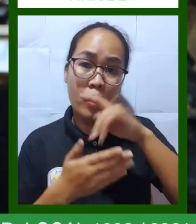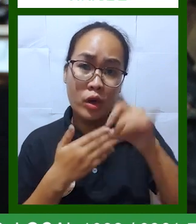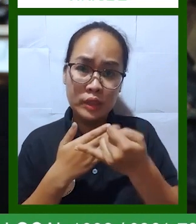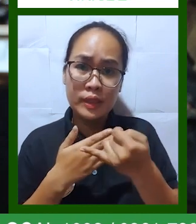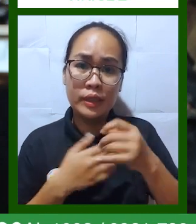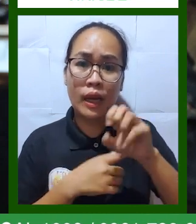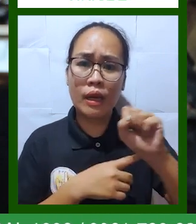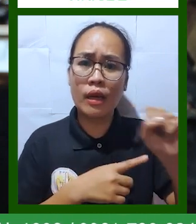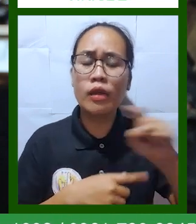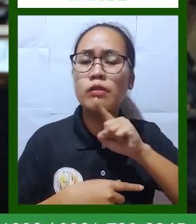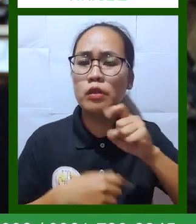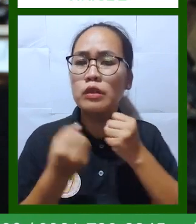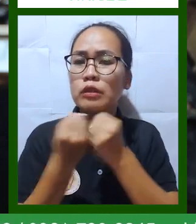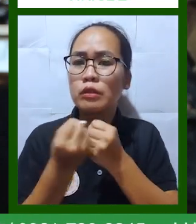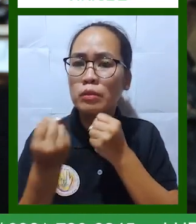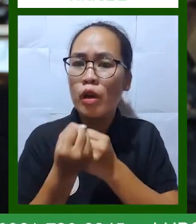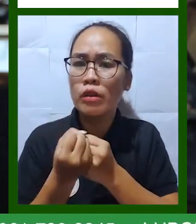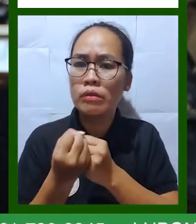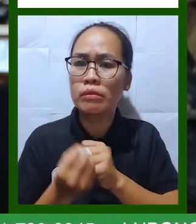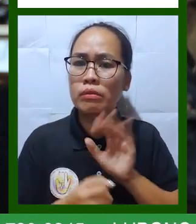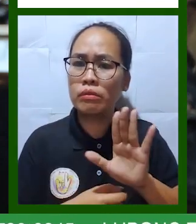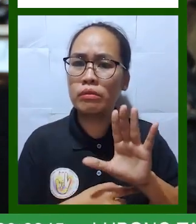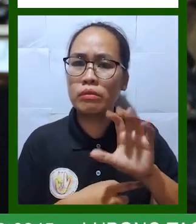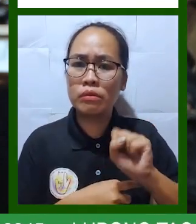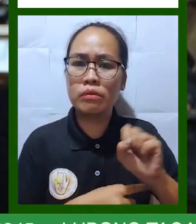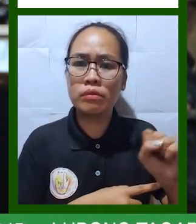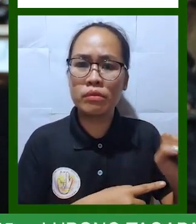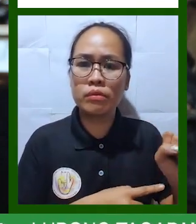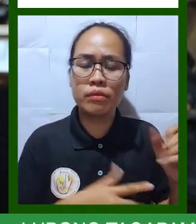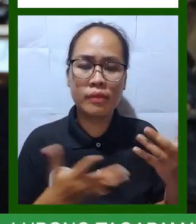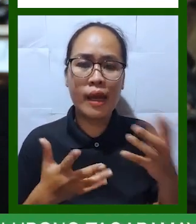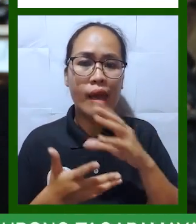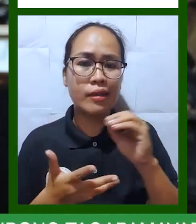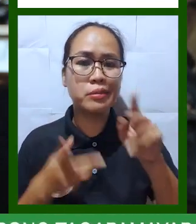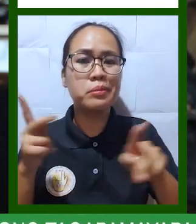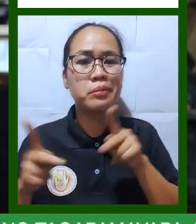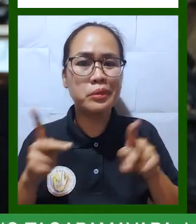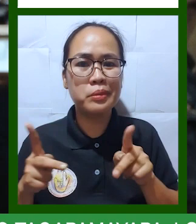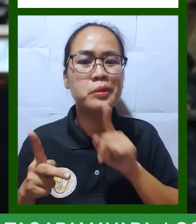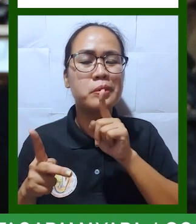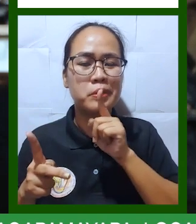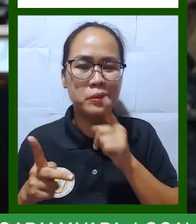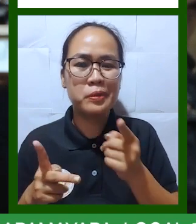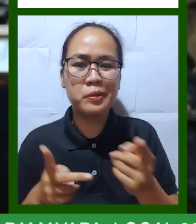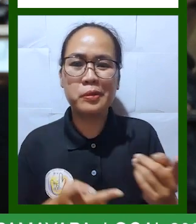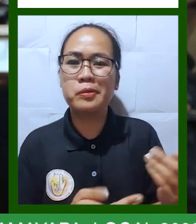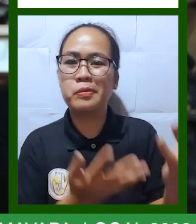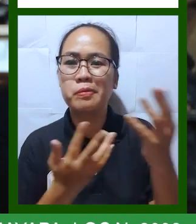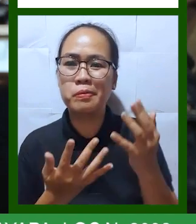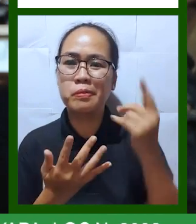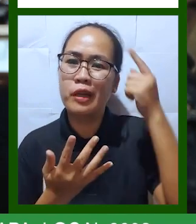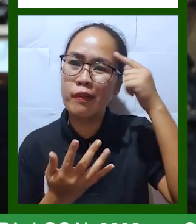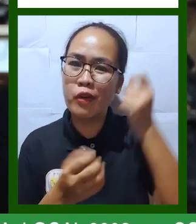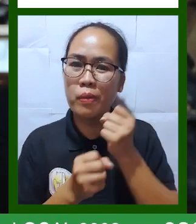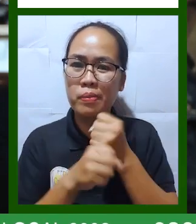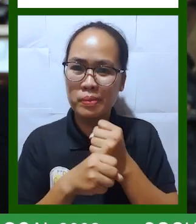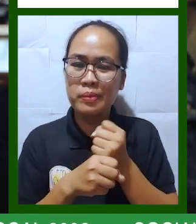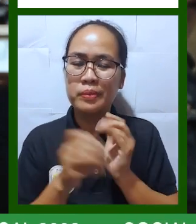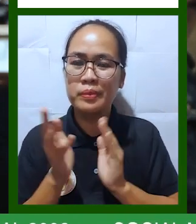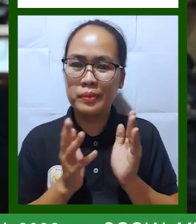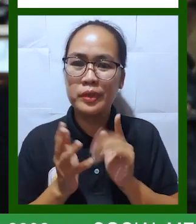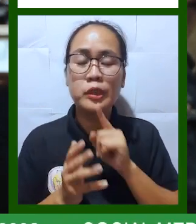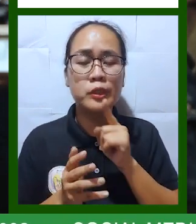pop-up projects ng SSS, talagang tinatangkilik ito at talagang pinupuntahan ng ating mga kabarangay. At syempre, segue ko na